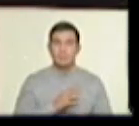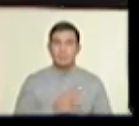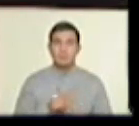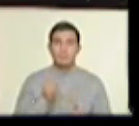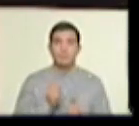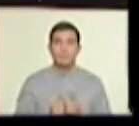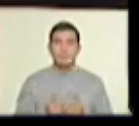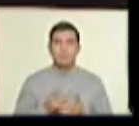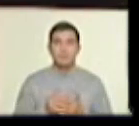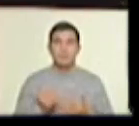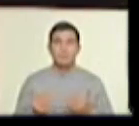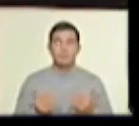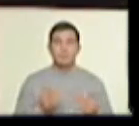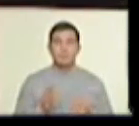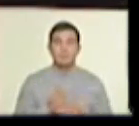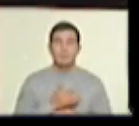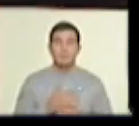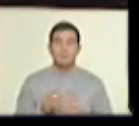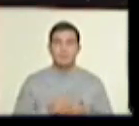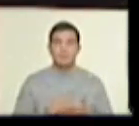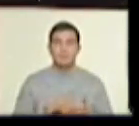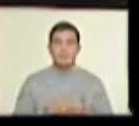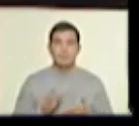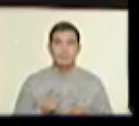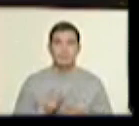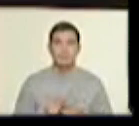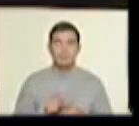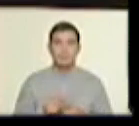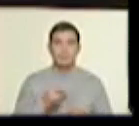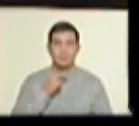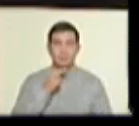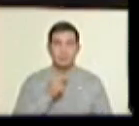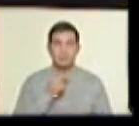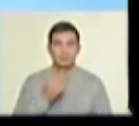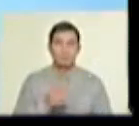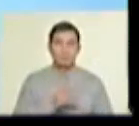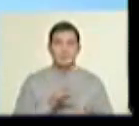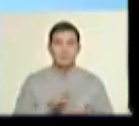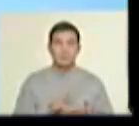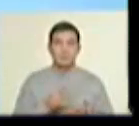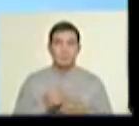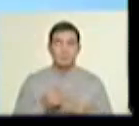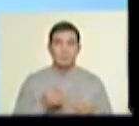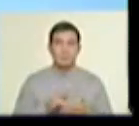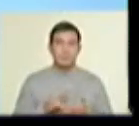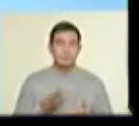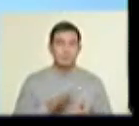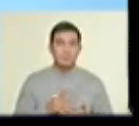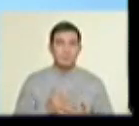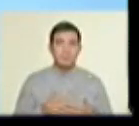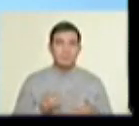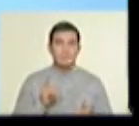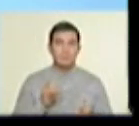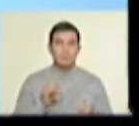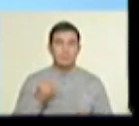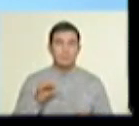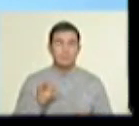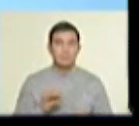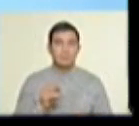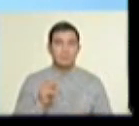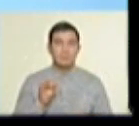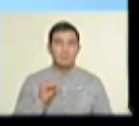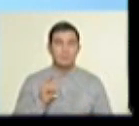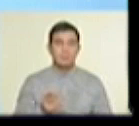doimo ajratib yoziladi. So'zlarga e'tibor bering. Markaziy Osiyo, quyi Chirchiq.